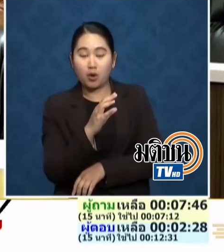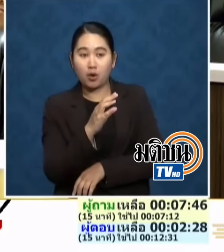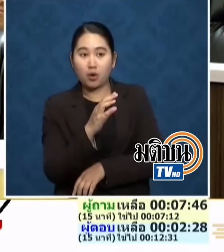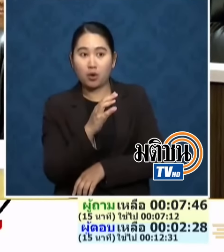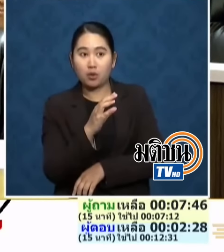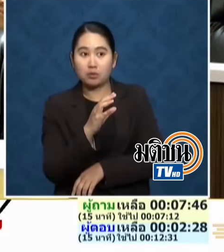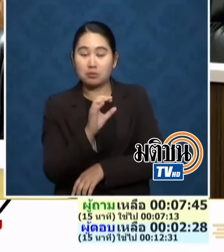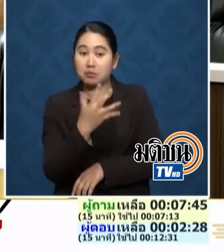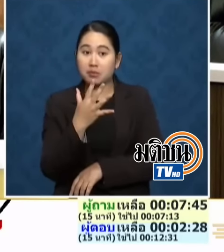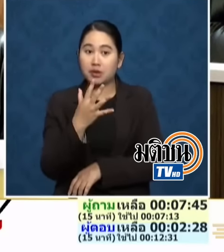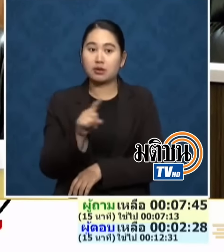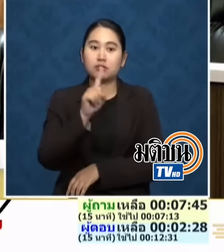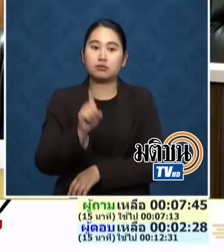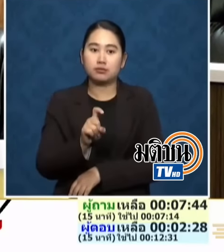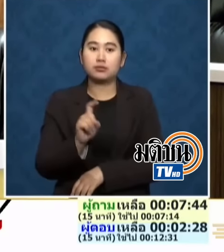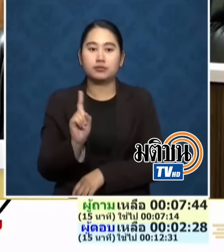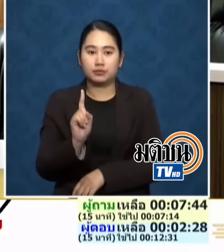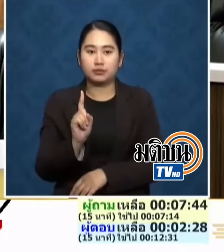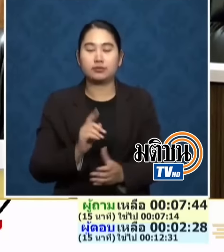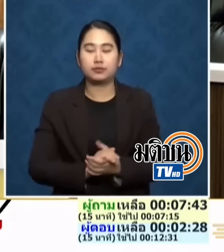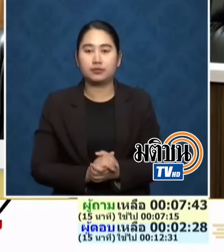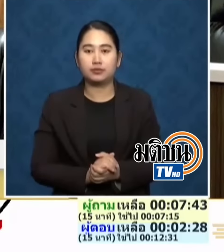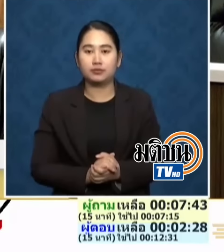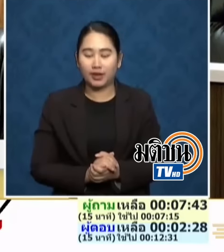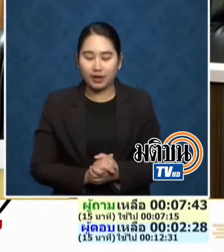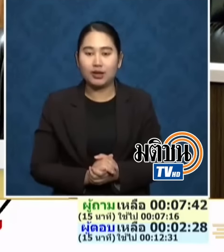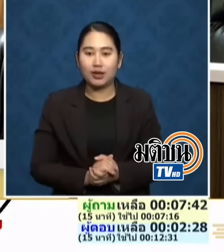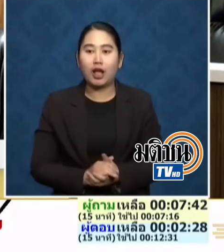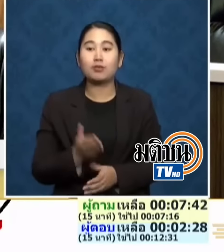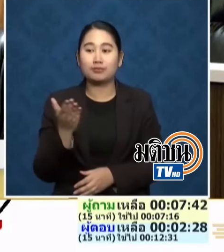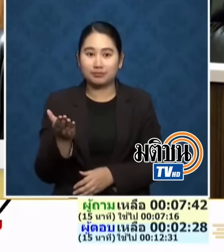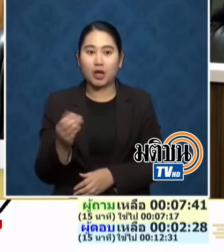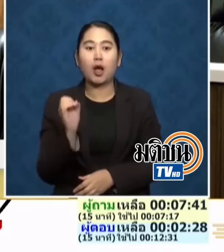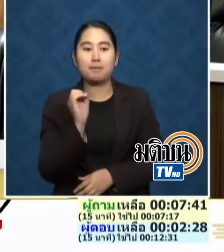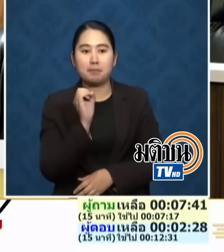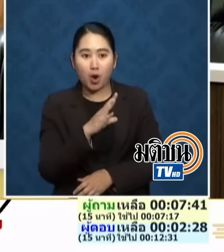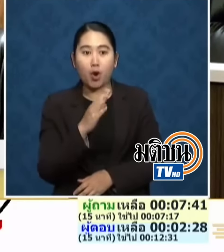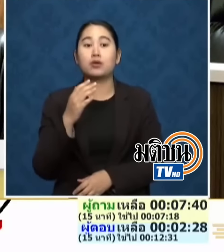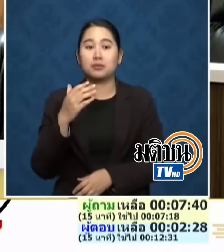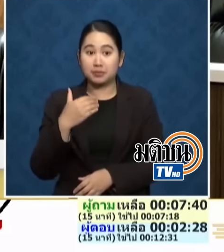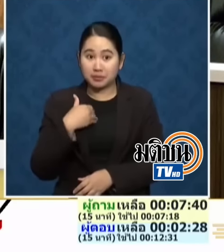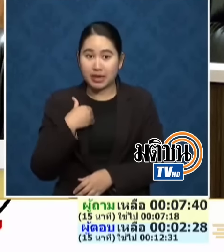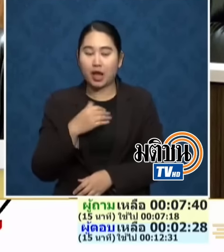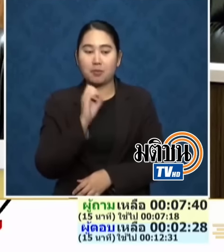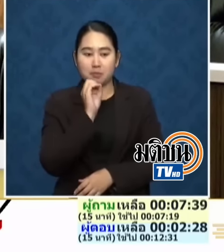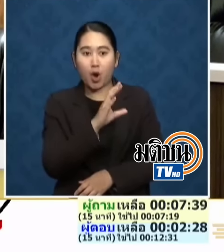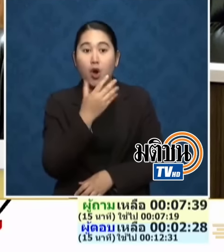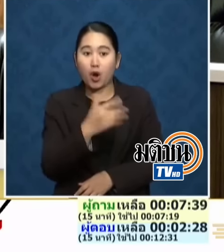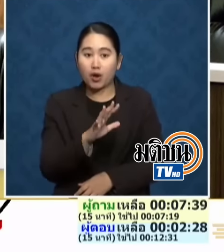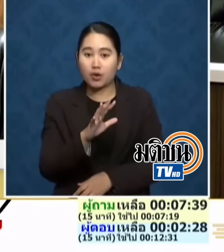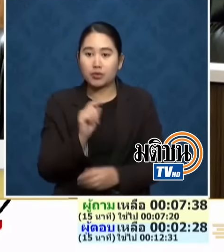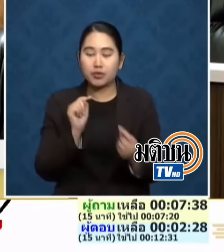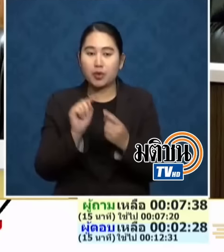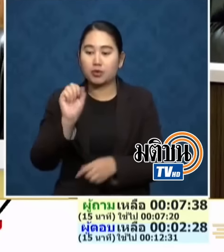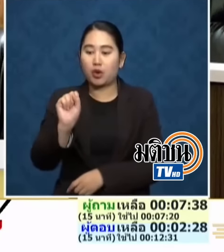บดูแลเลยใช่หรอไม่และถ้าท่านได้รบรายงานเรื่องการยเินการรังวดและมอบสทธสอบปกucharใน